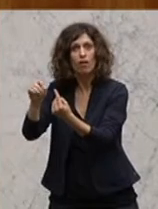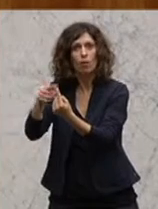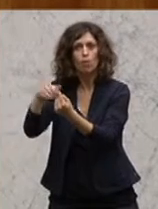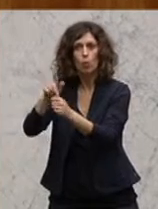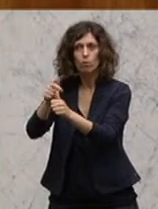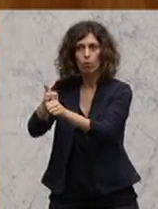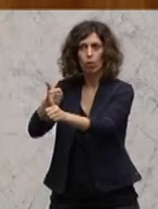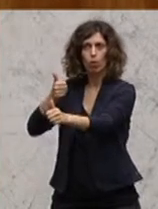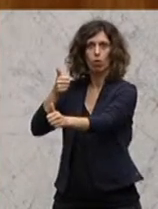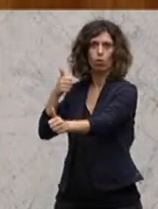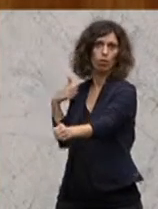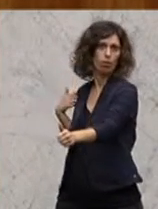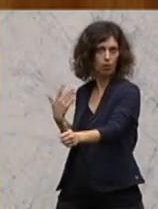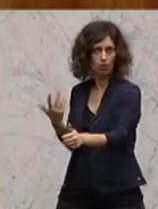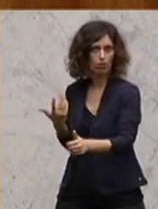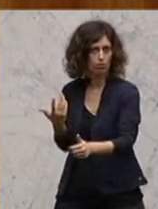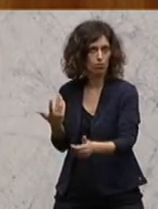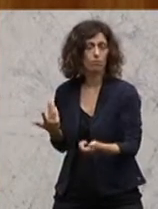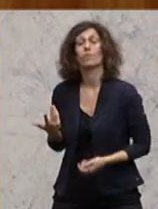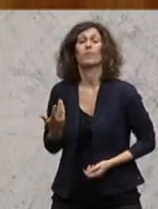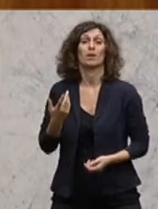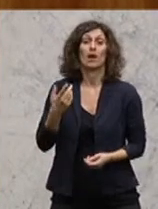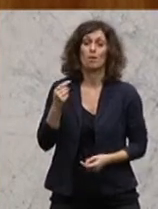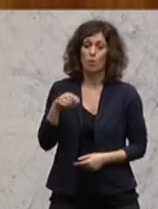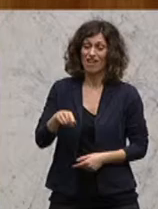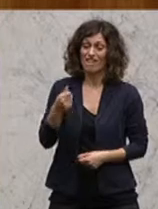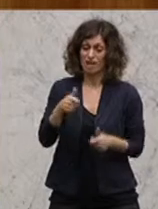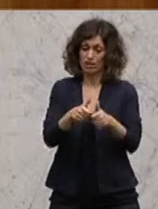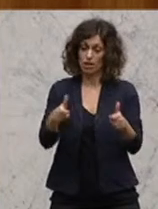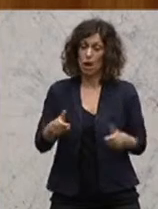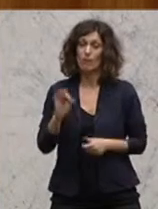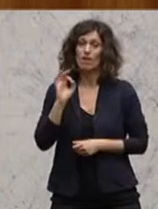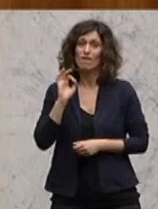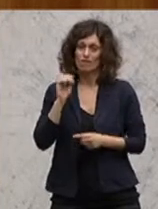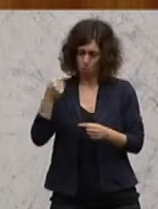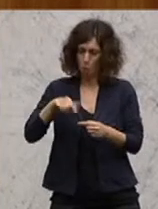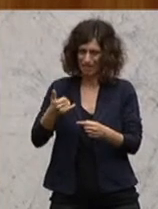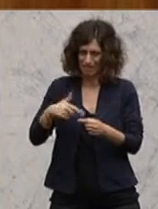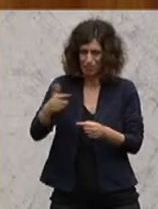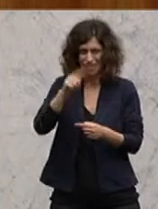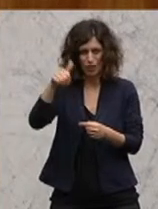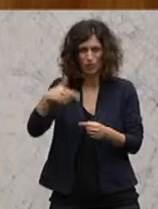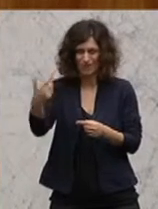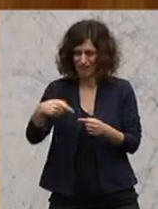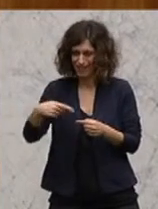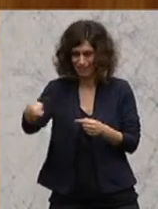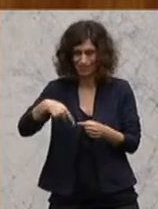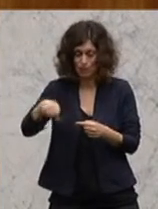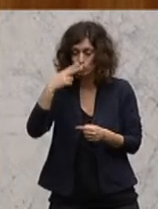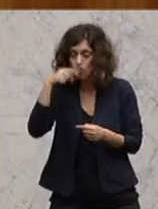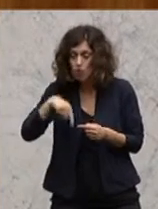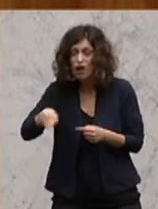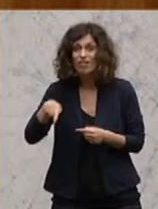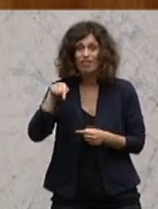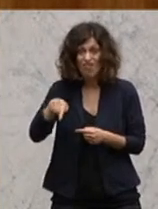weiter davon wegführen. Wenn man sich jetzt den Finanzrahmen für der bis zum Jahr 2020 reicht, anschaut, dann